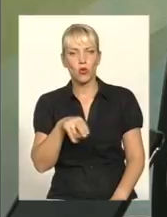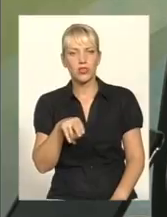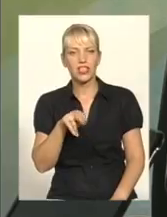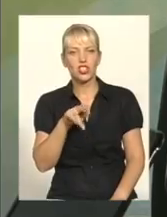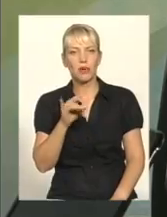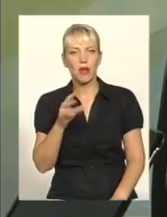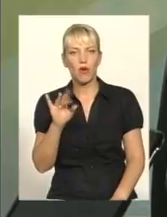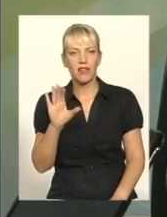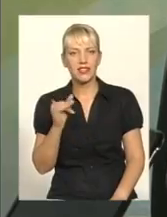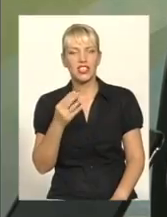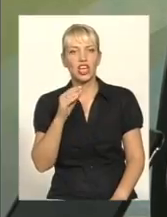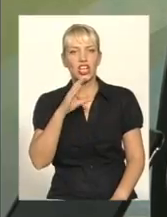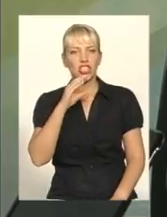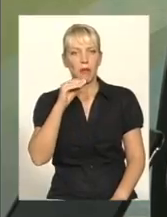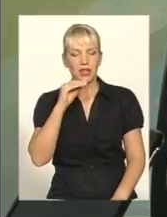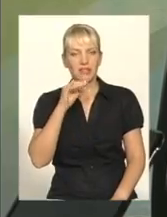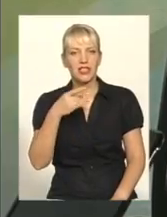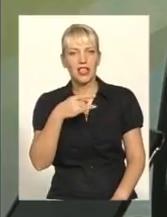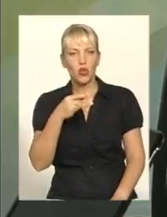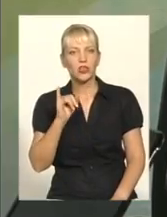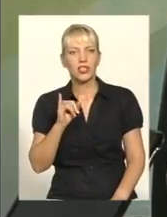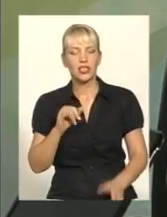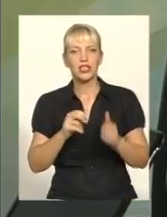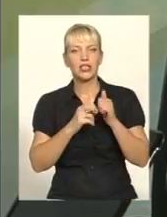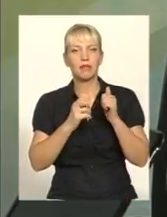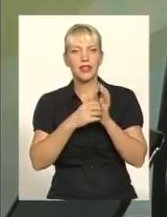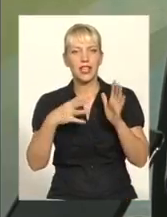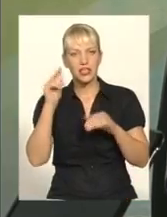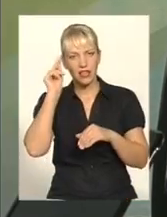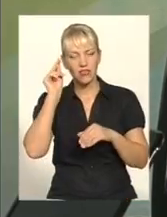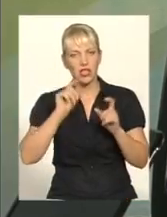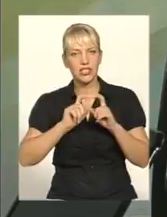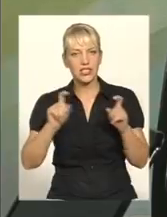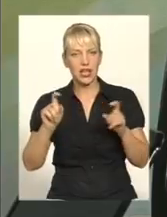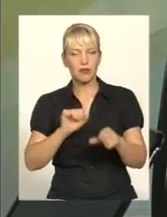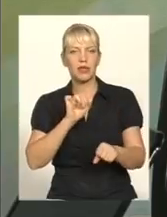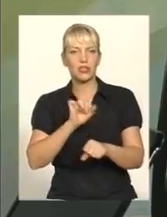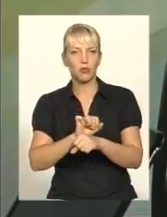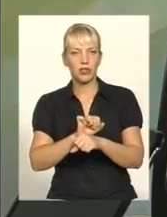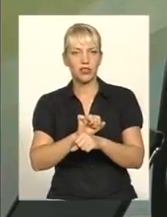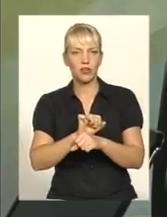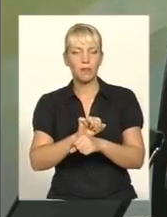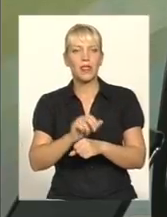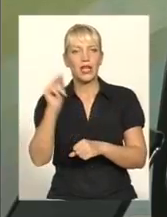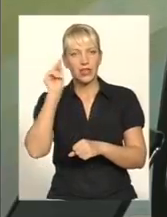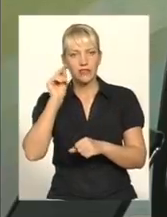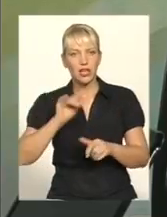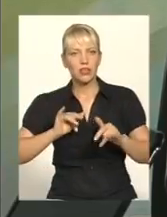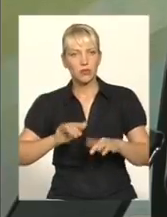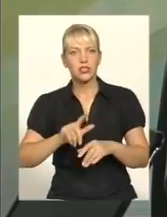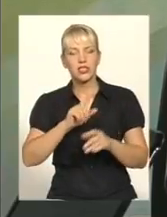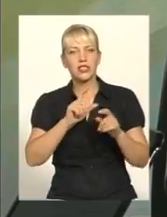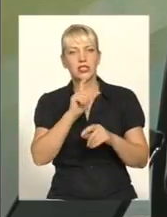та Шепетівському районі. І 15 навчальних закладів призупинено навчальний процес у зв'язку